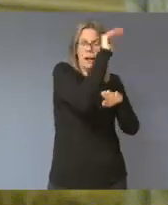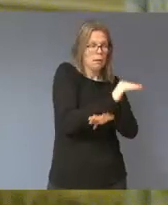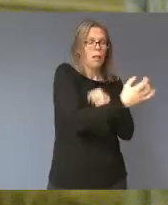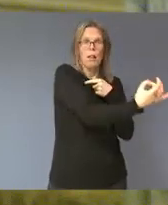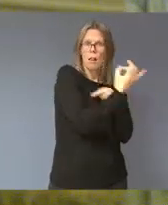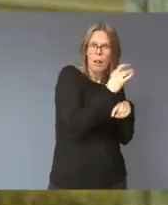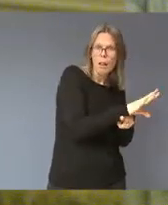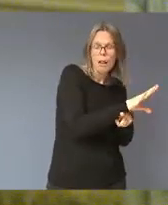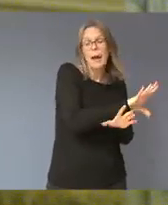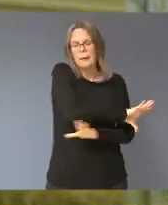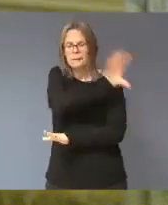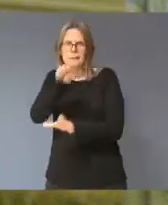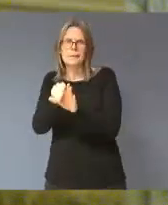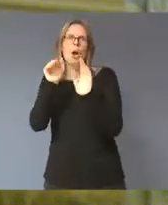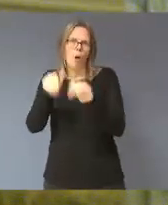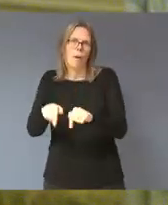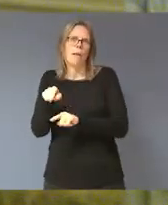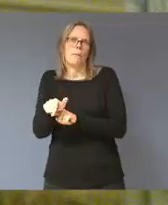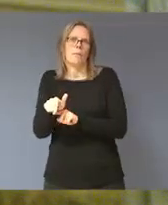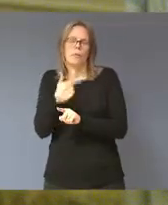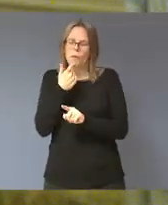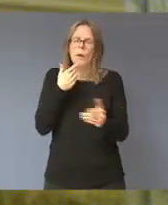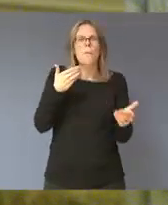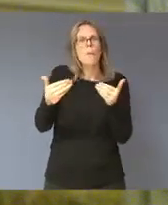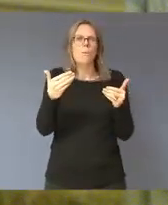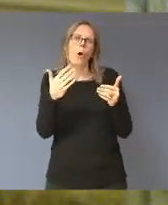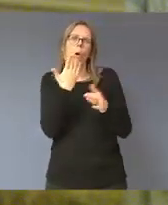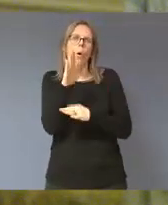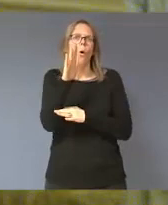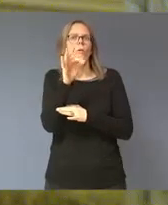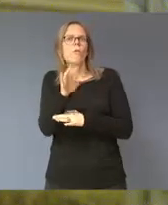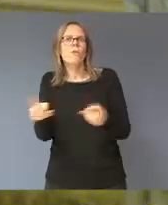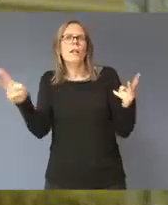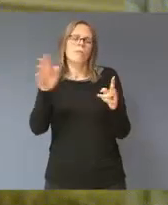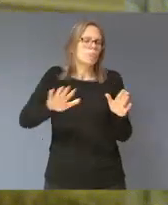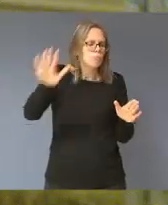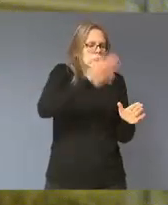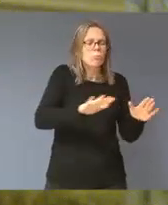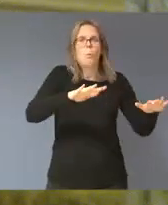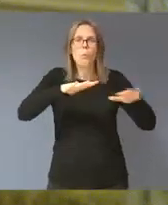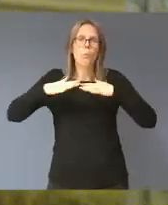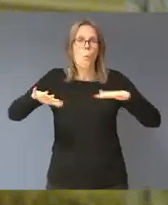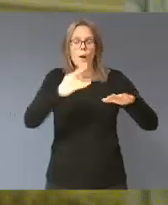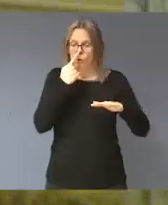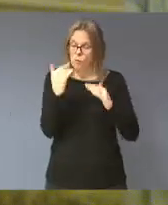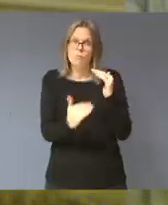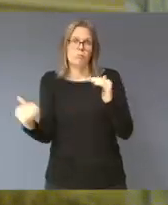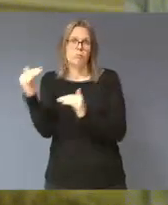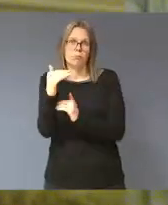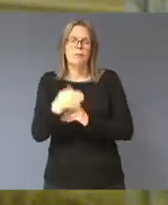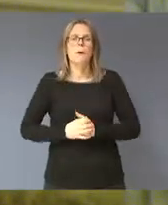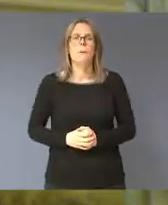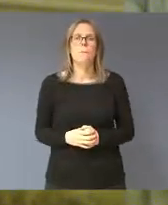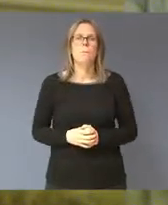plutôt exceptionnel et largement supérieur à la normale. Il ne vous aura également pas échappé que sur Reims, il n'y a